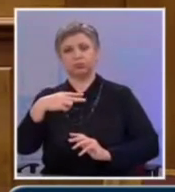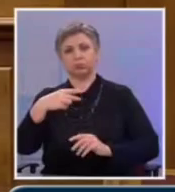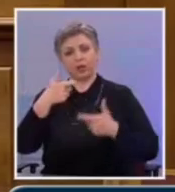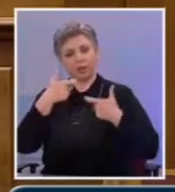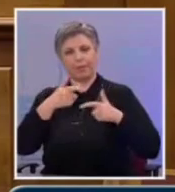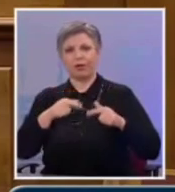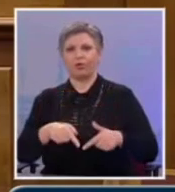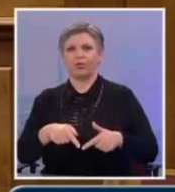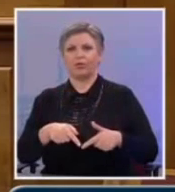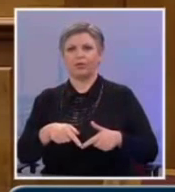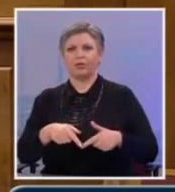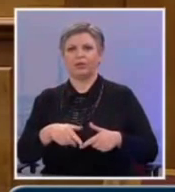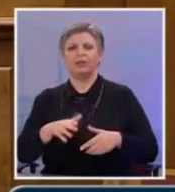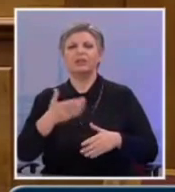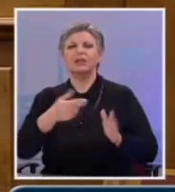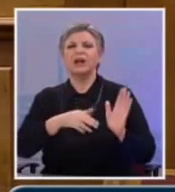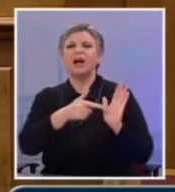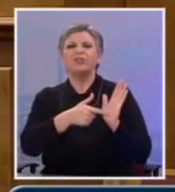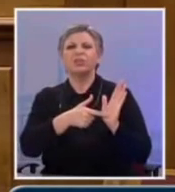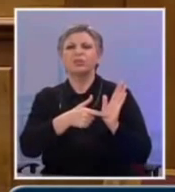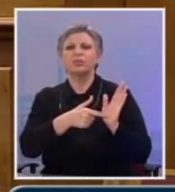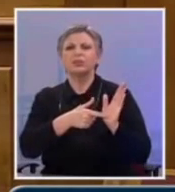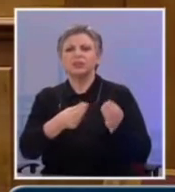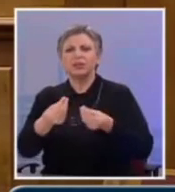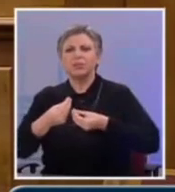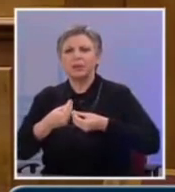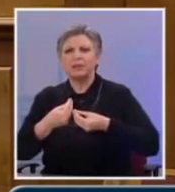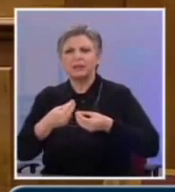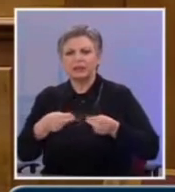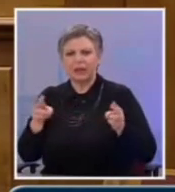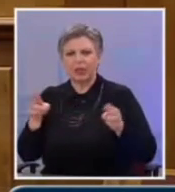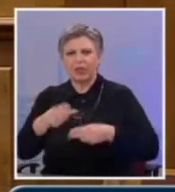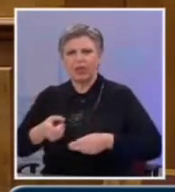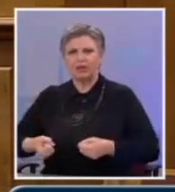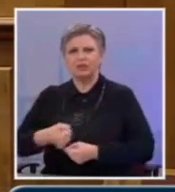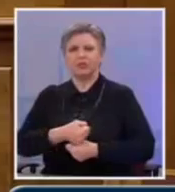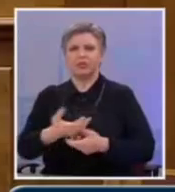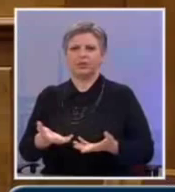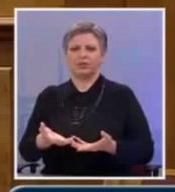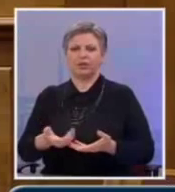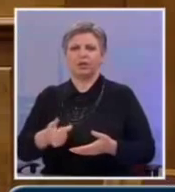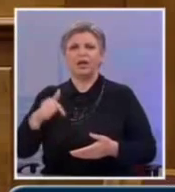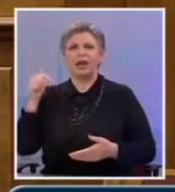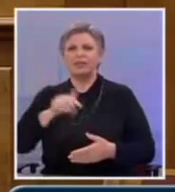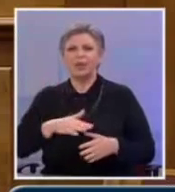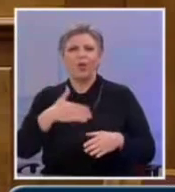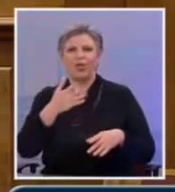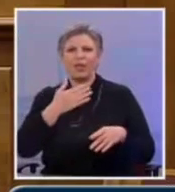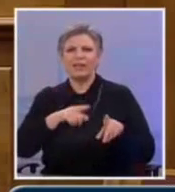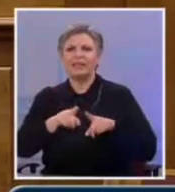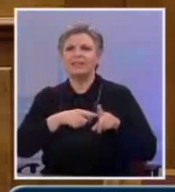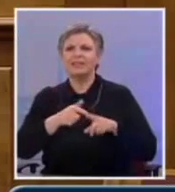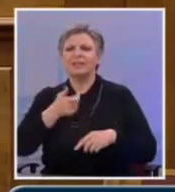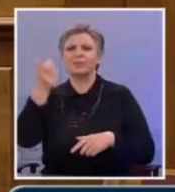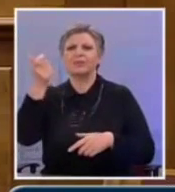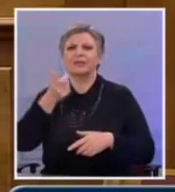κυρίως η λιτότητα και όχι κυρίως η δανειακή σύμβαση. Και ξηλώνεται μονάχα όταν